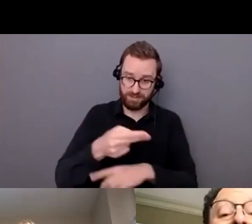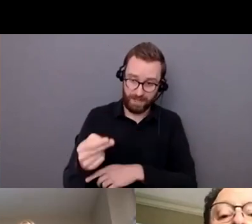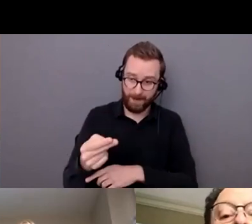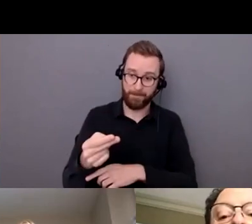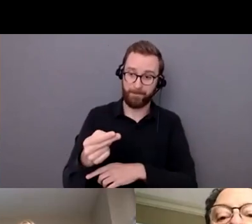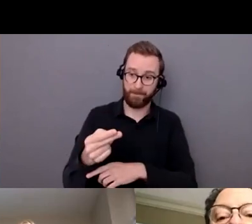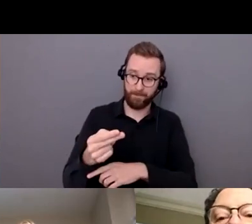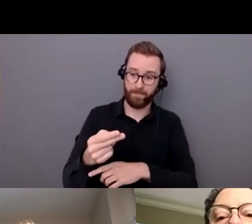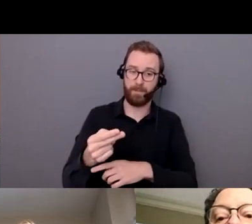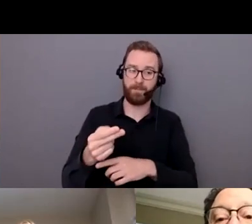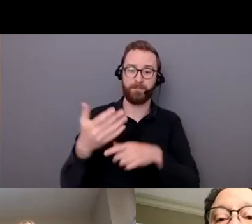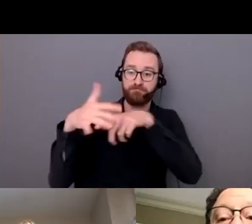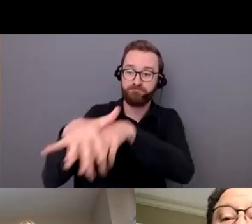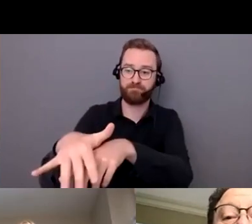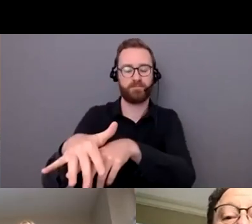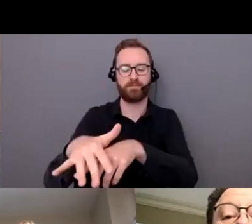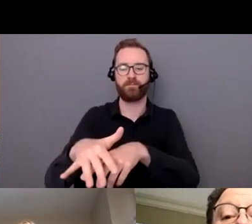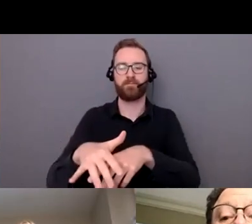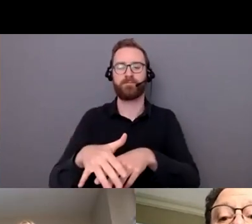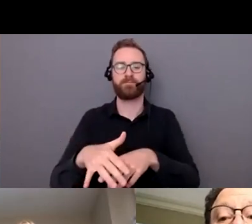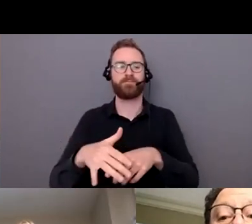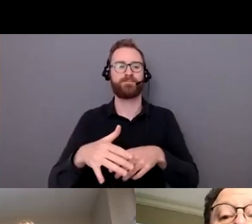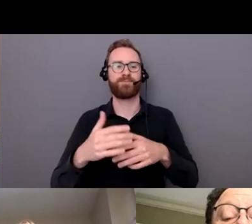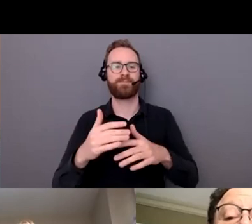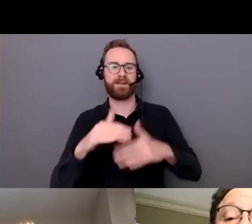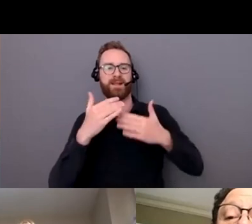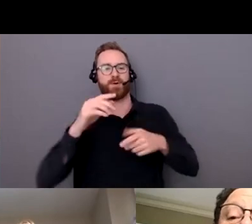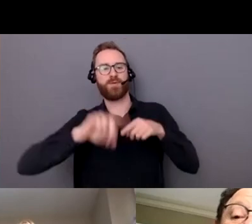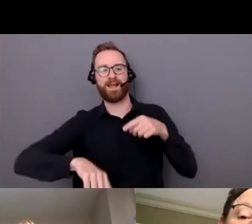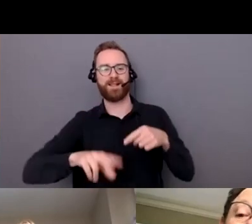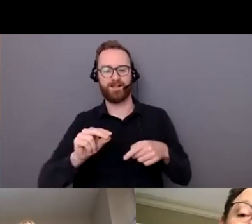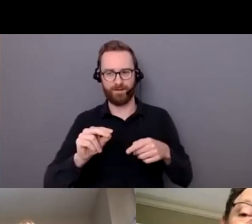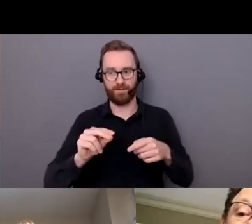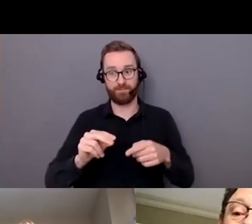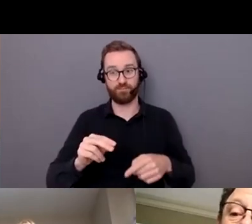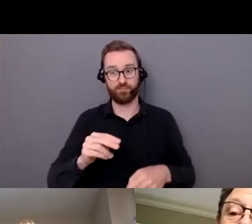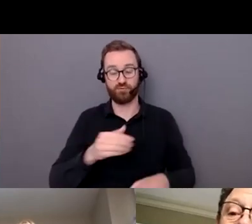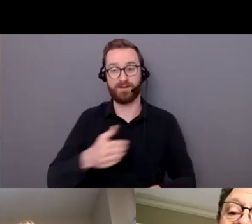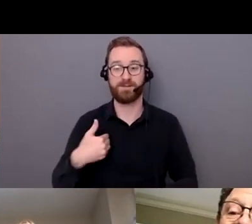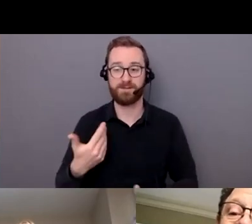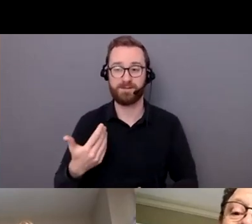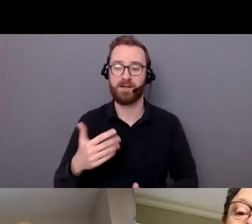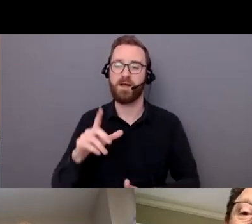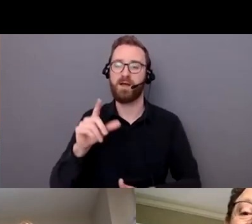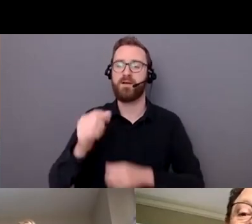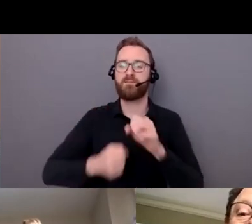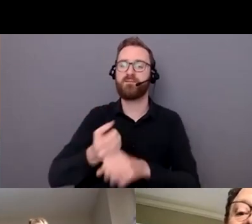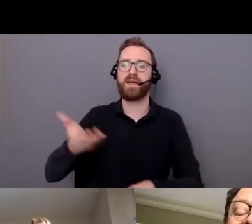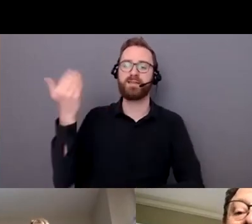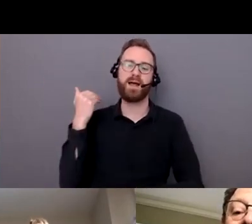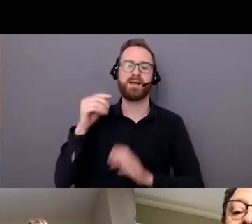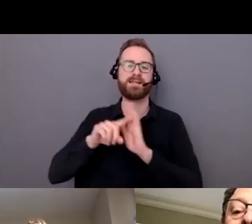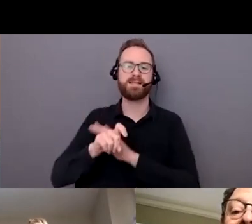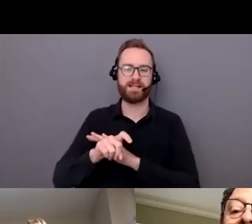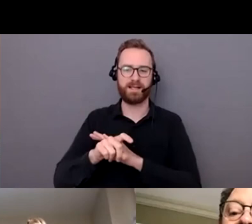opportunité puis pas une contrainte. Hein, parce que les statistiques démontrent que malgré qu'on a 20 ans, Isabelle parlait d'une statistique de Patrick Fujirolas